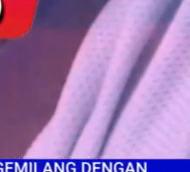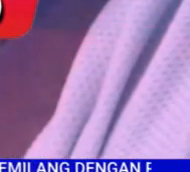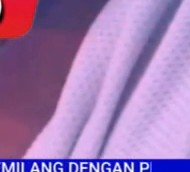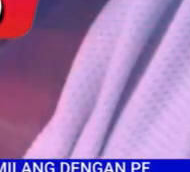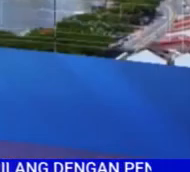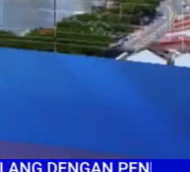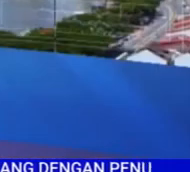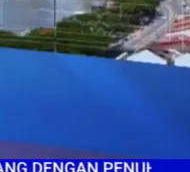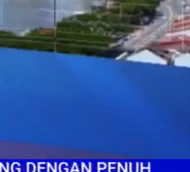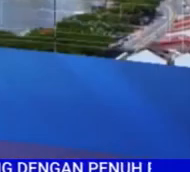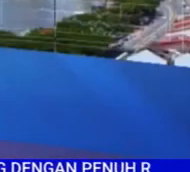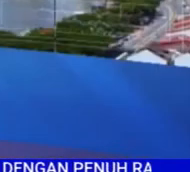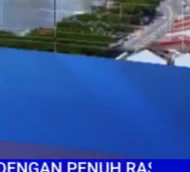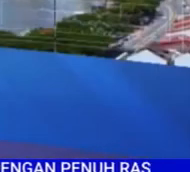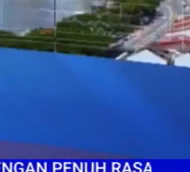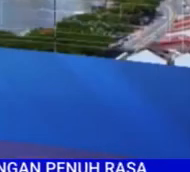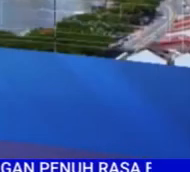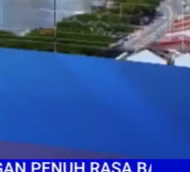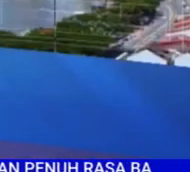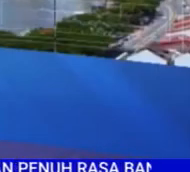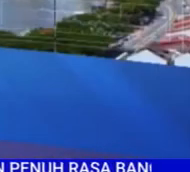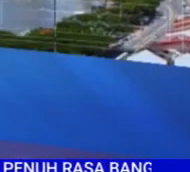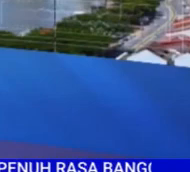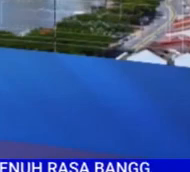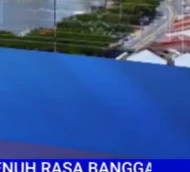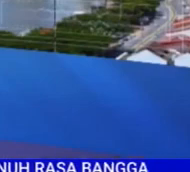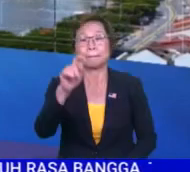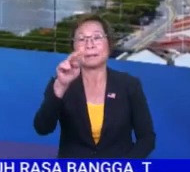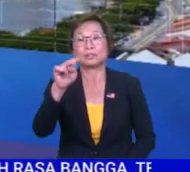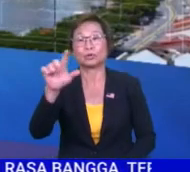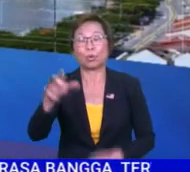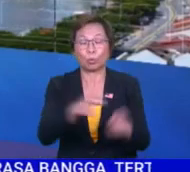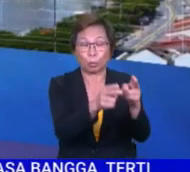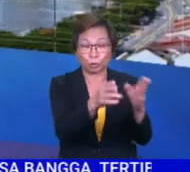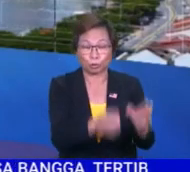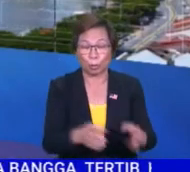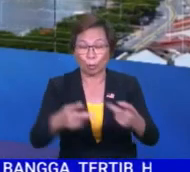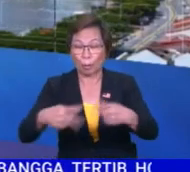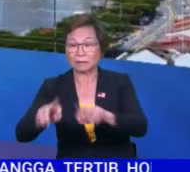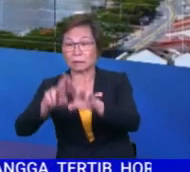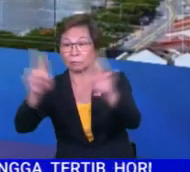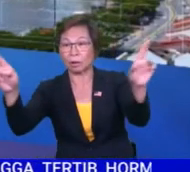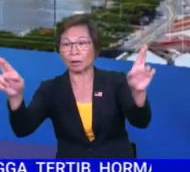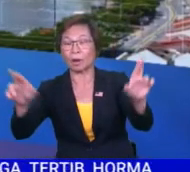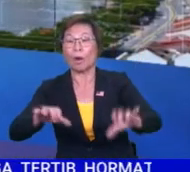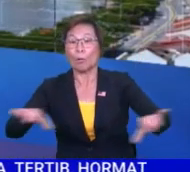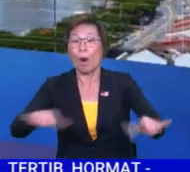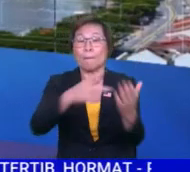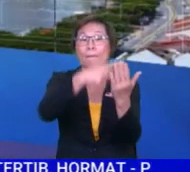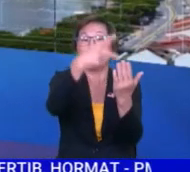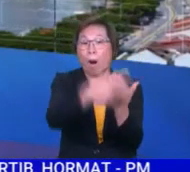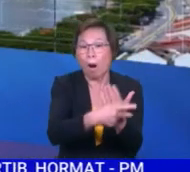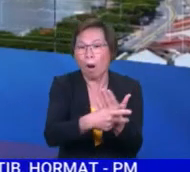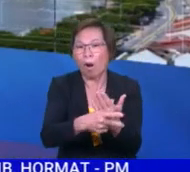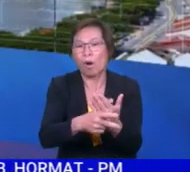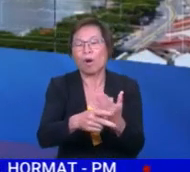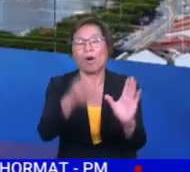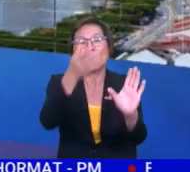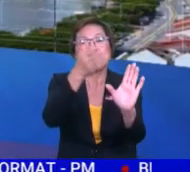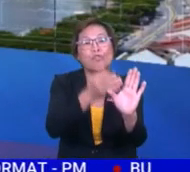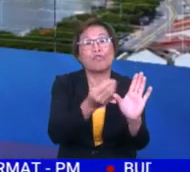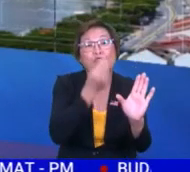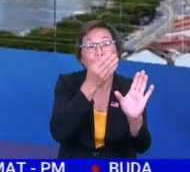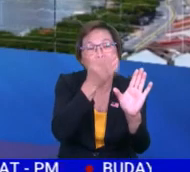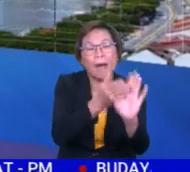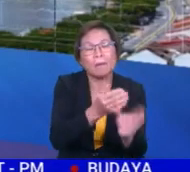ya Hai by debit dulu seorang pengusaha sebuah Pasaraya mengambil inisiatif mewujudkan foodbang bagi